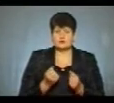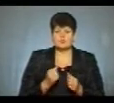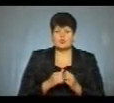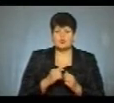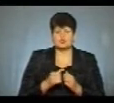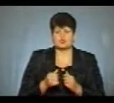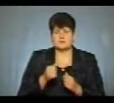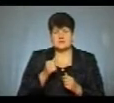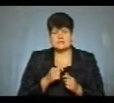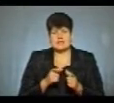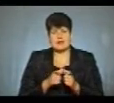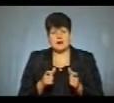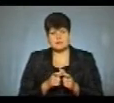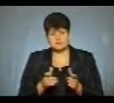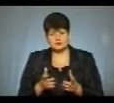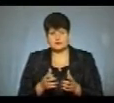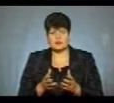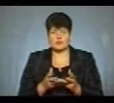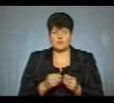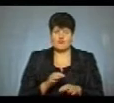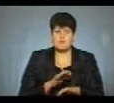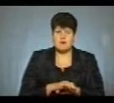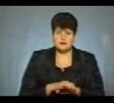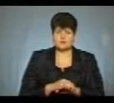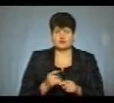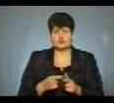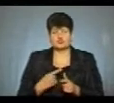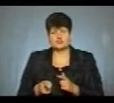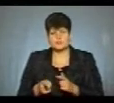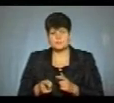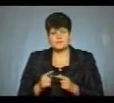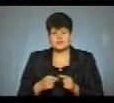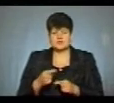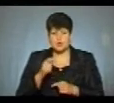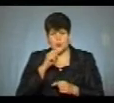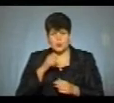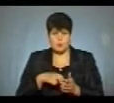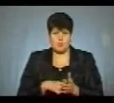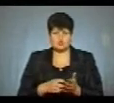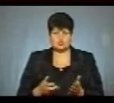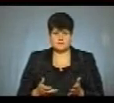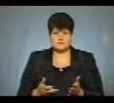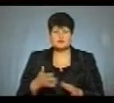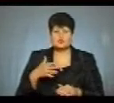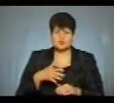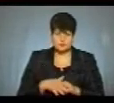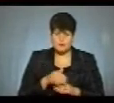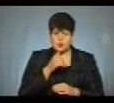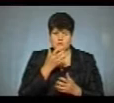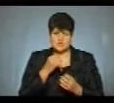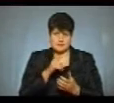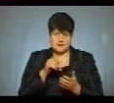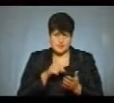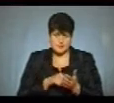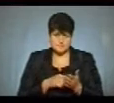чи на картковий рахунок в банках, чи через Укрпошту. Зрозуміло. І спробуємо відповісти на